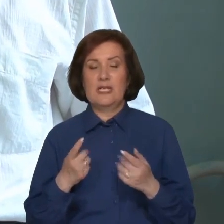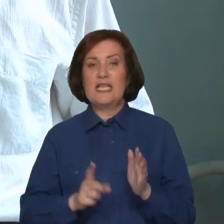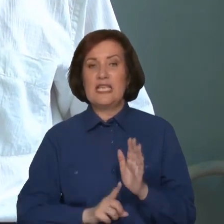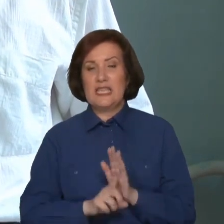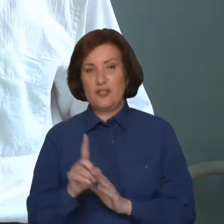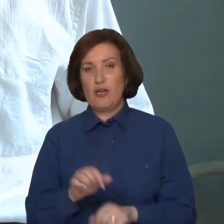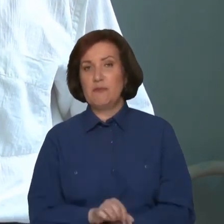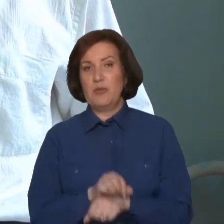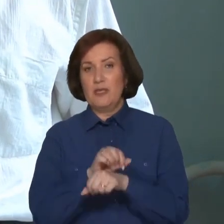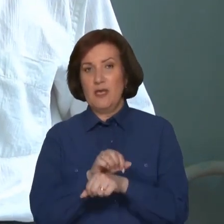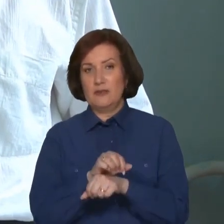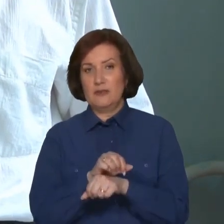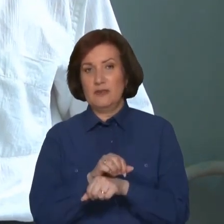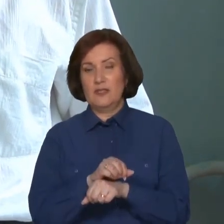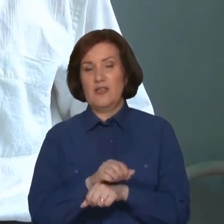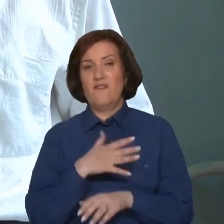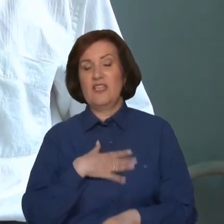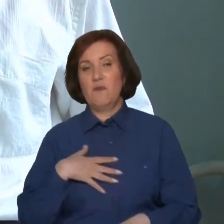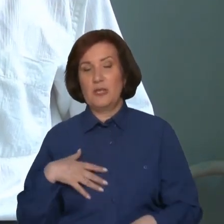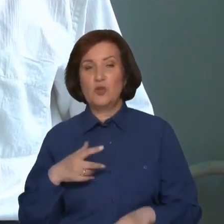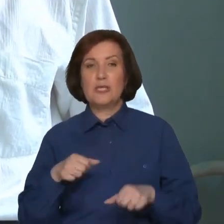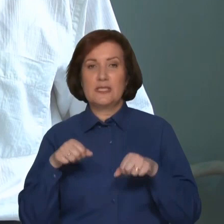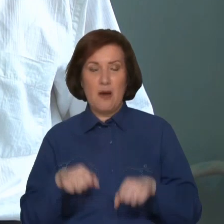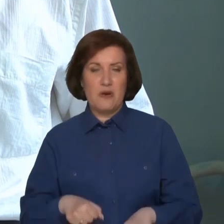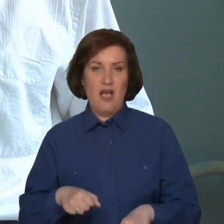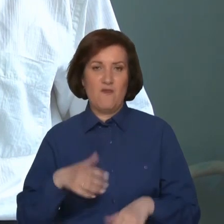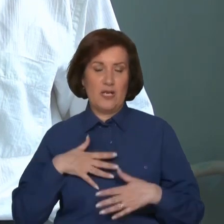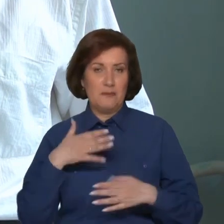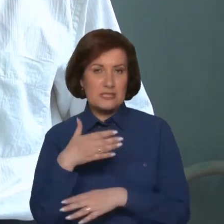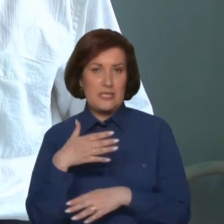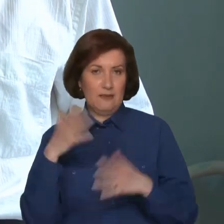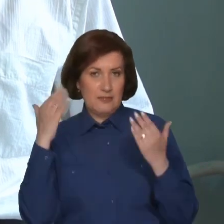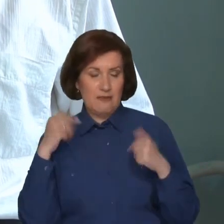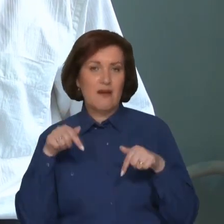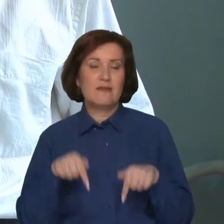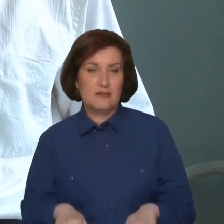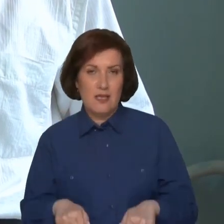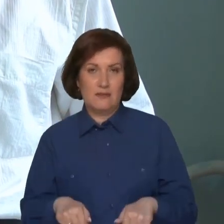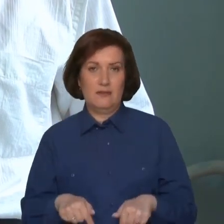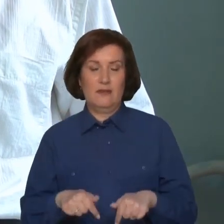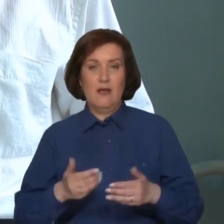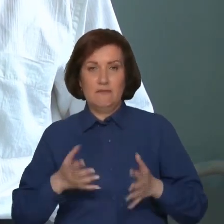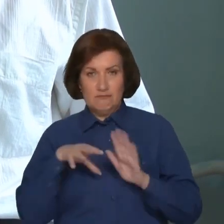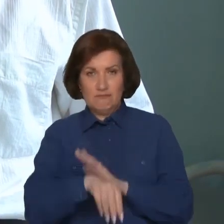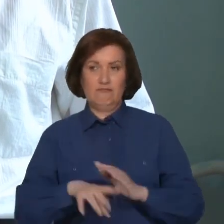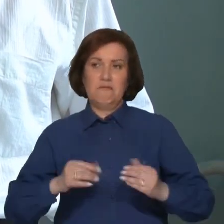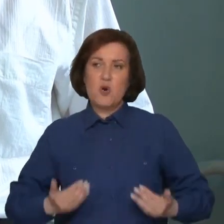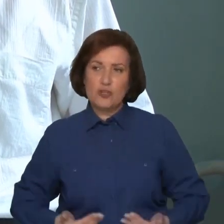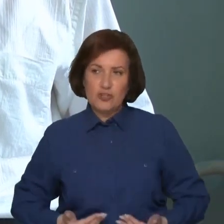начать пікет в Євпаторії за право кримських татар здесь обосноватися, проживати